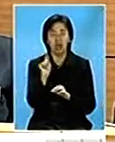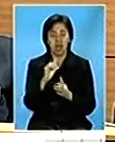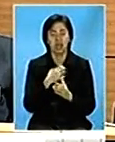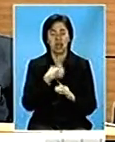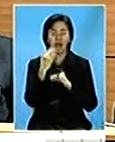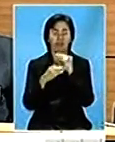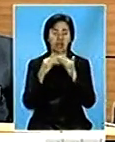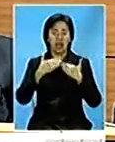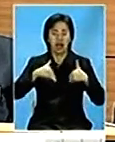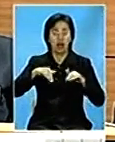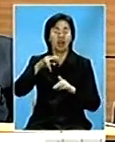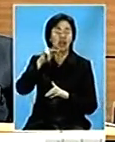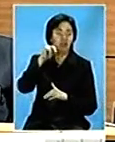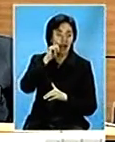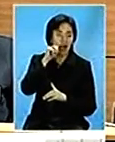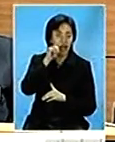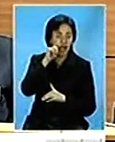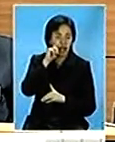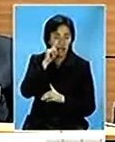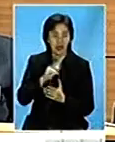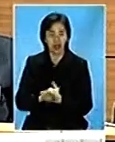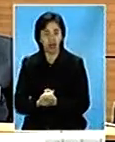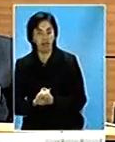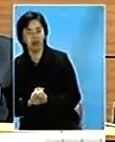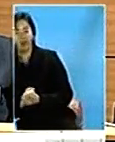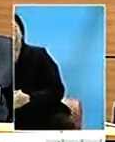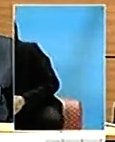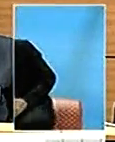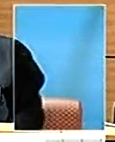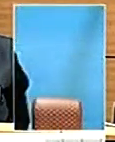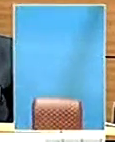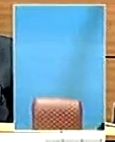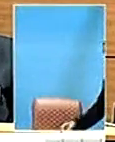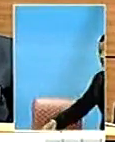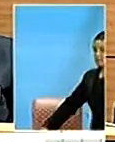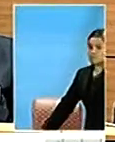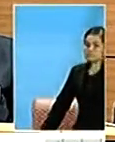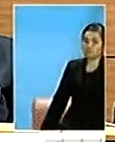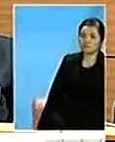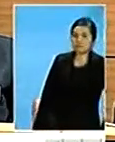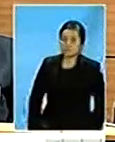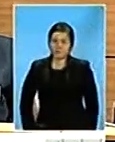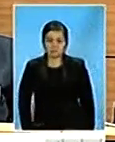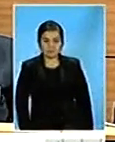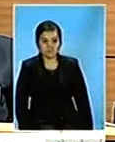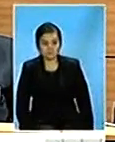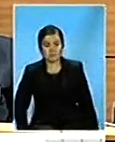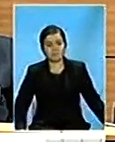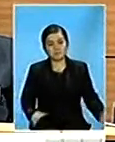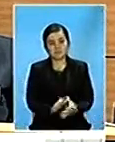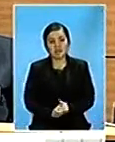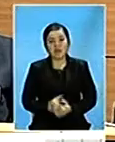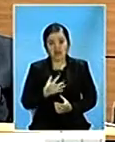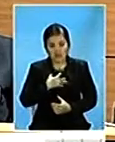หล่งน้ำผมอยากจะเห็นลำน้ำพุงแห่งนี้นอกจากไม่ท่วมแล้วยังเก็บกัก